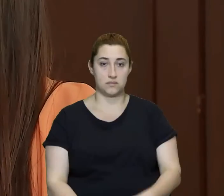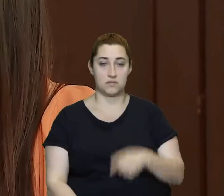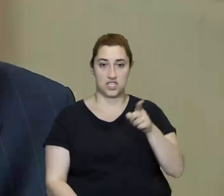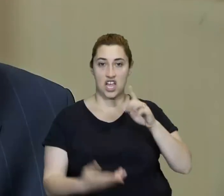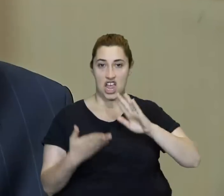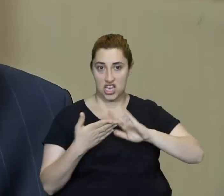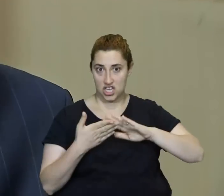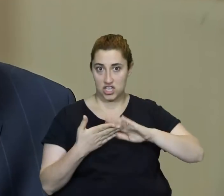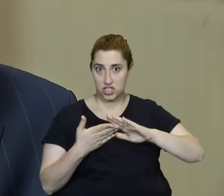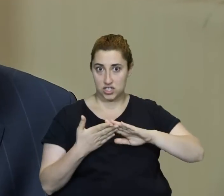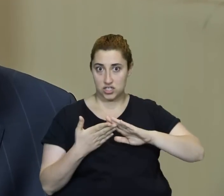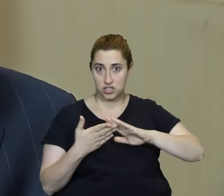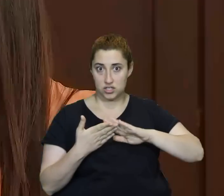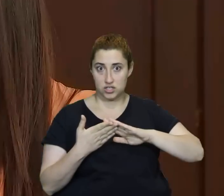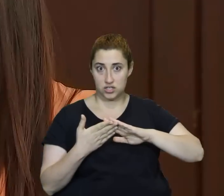Arkadaşın...